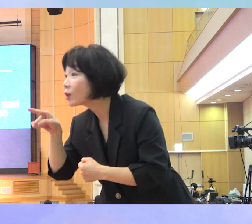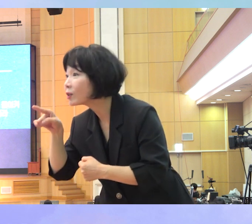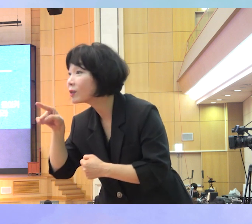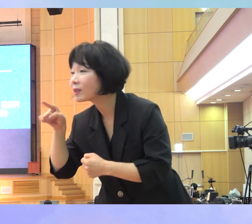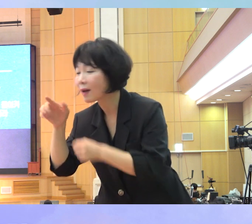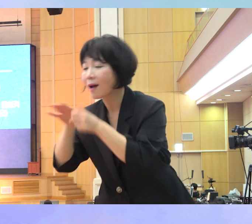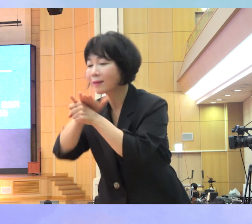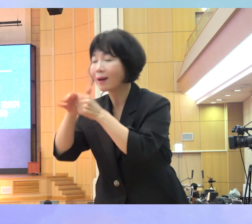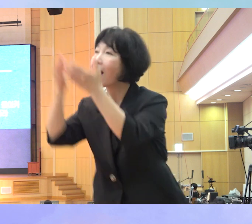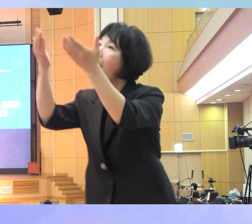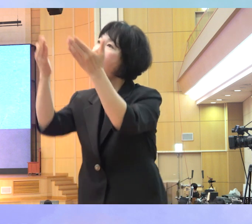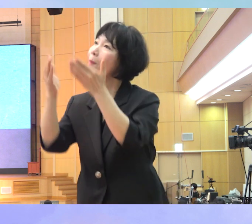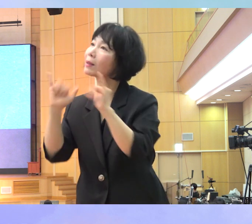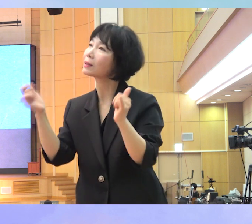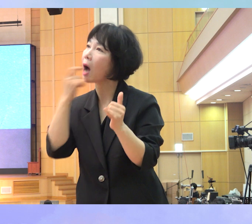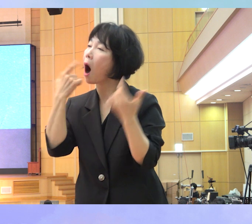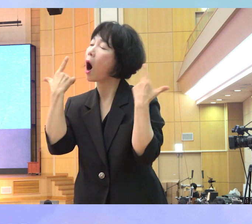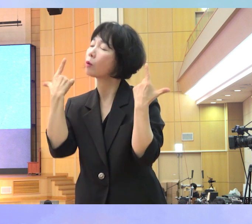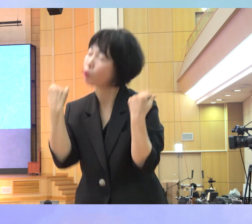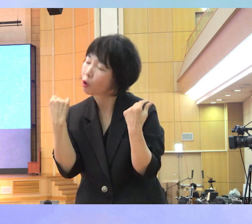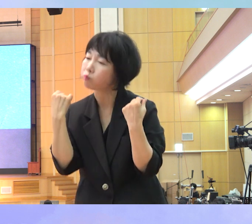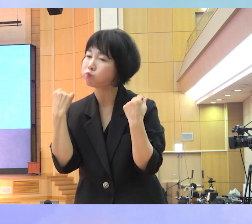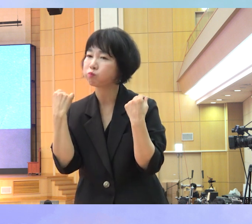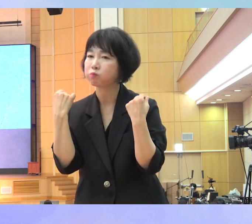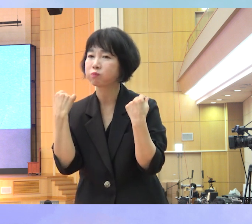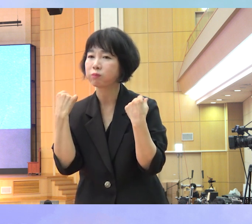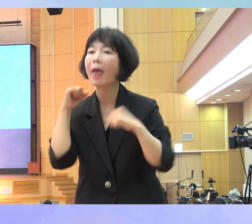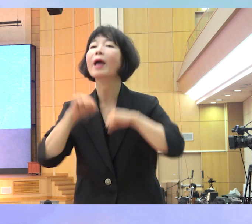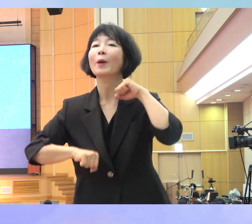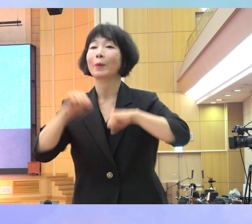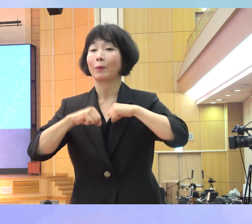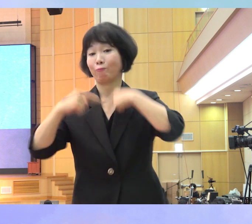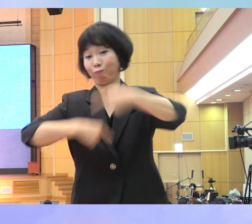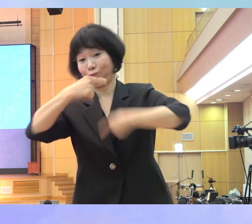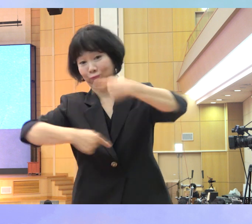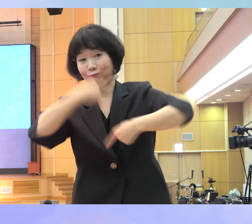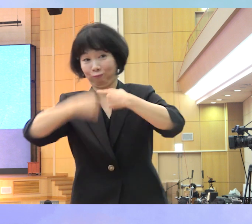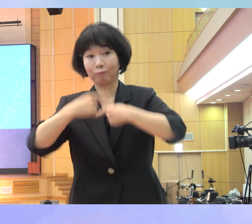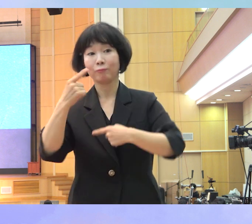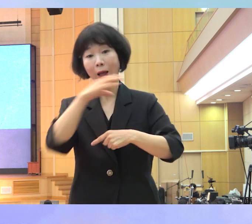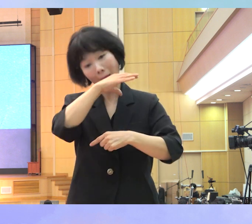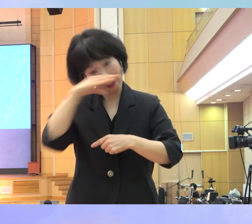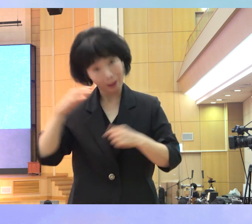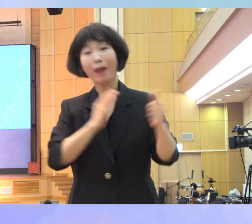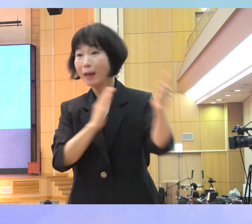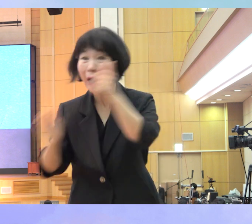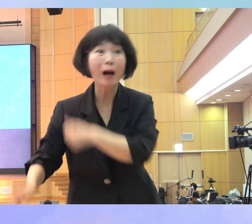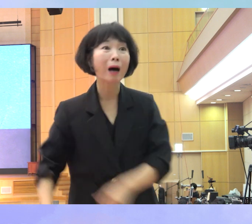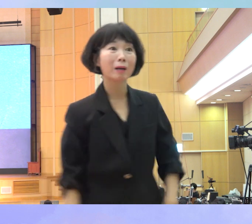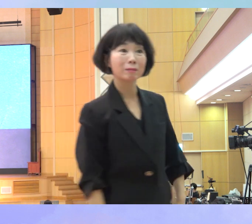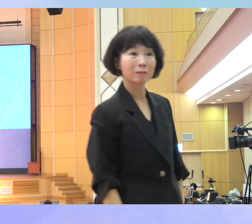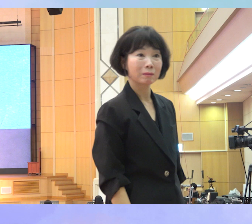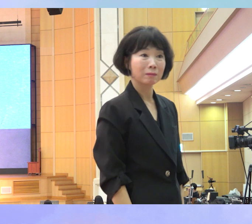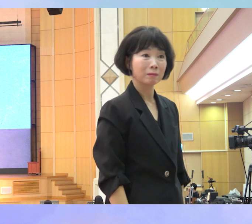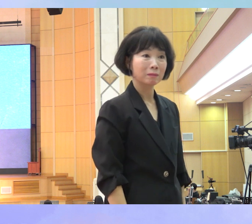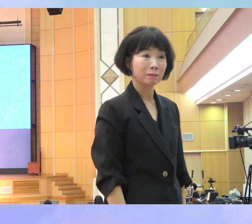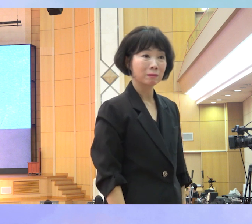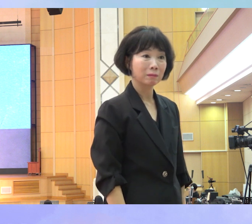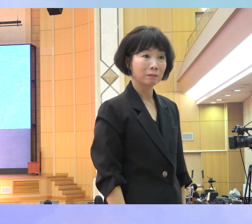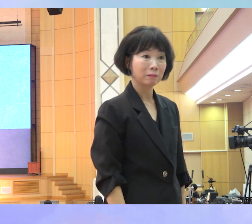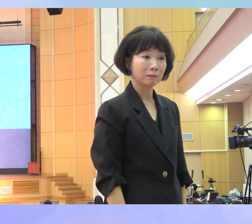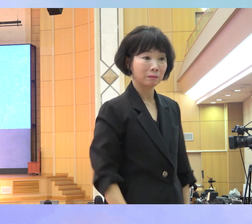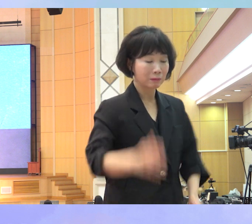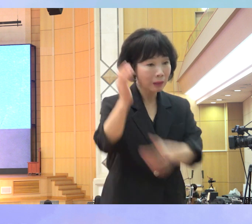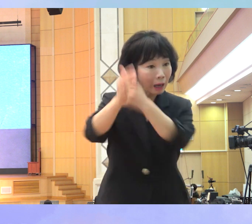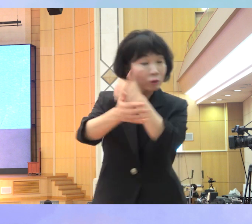자녀같이럼? 사랑을 입은 자녀처럼 행하라는 거예요. 그런데 사랑을 입은 자녀처럼 행하라,